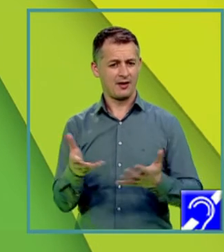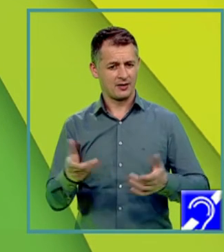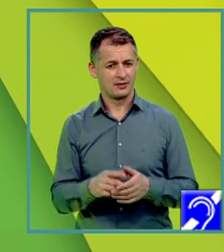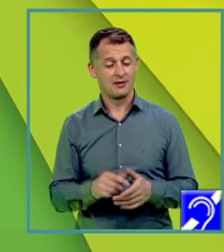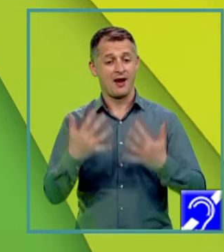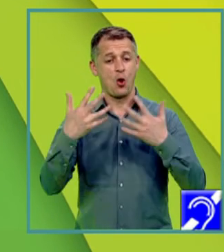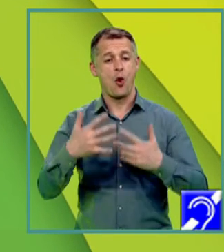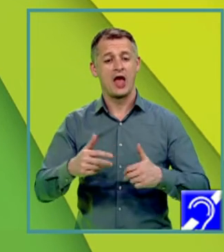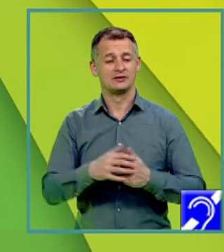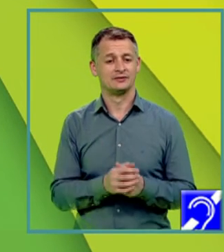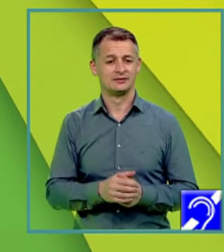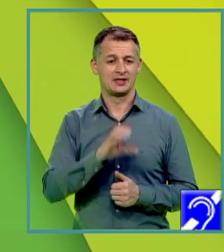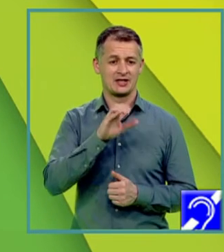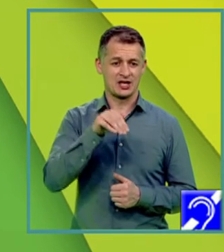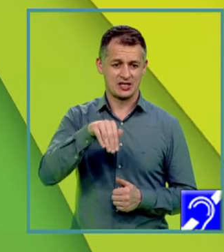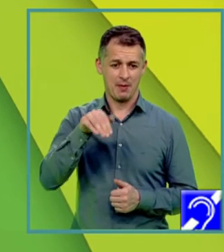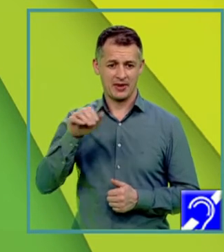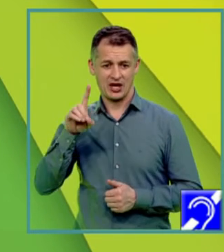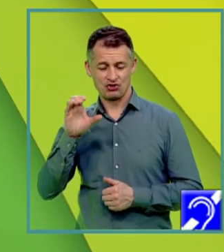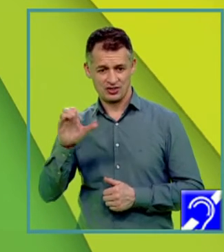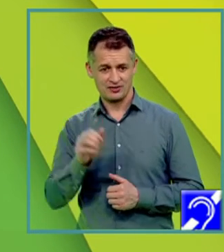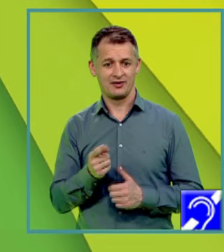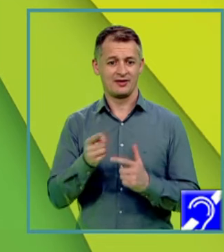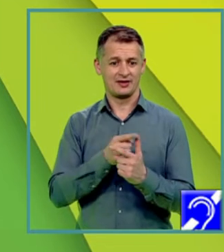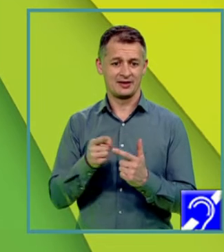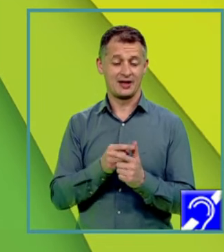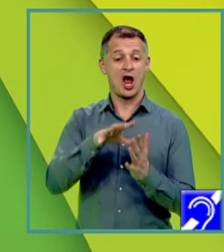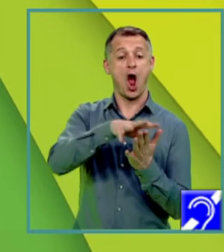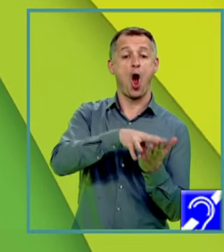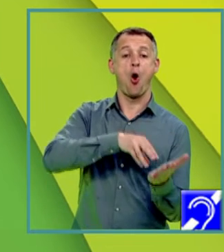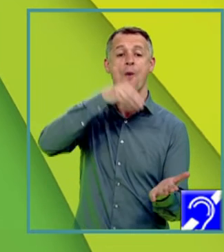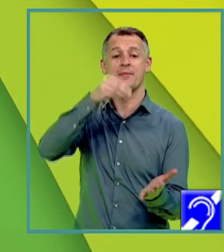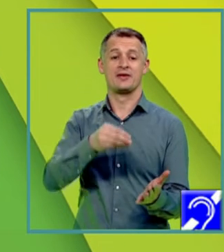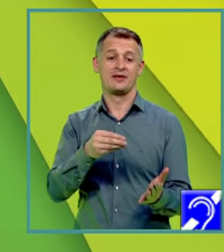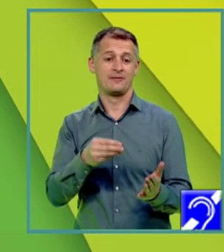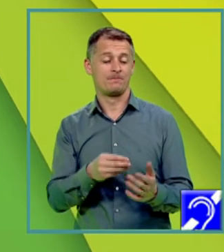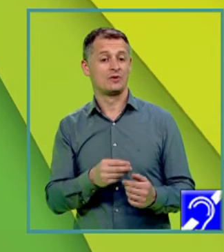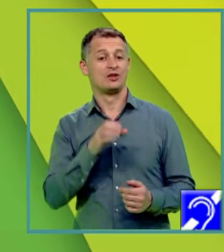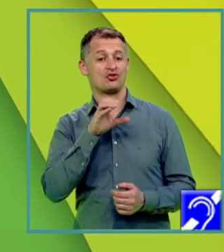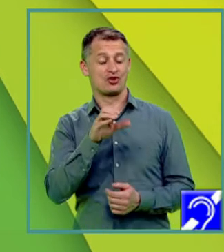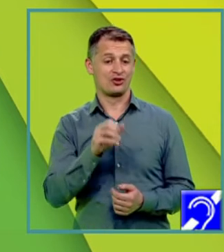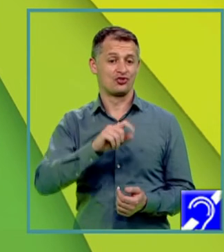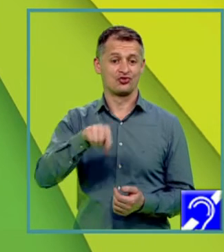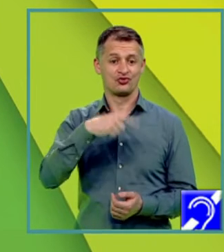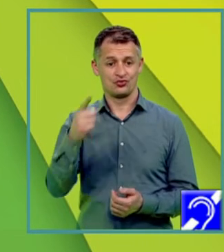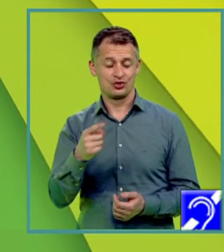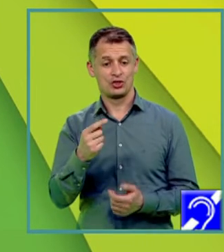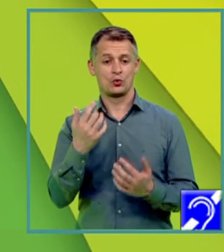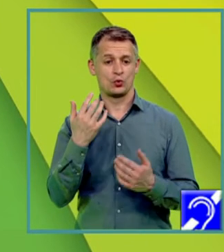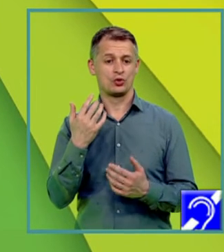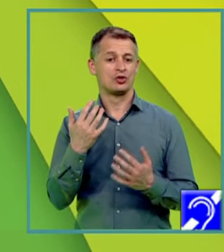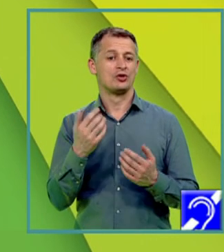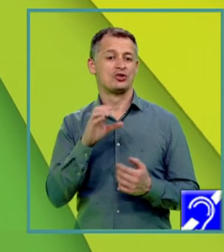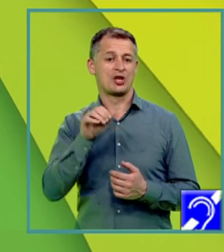calculează cmmdc dintre copia valorii variabilei c și c m m d c 1